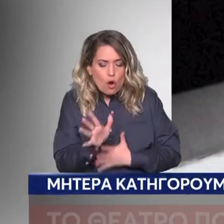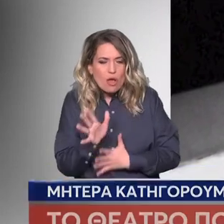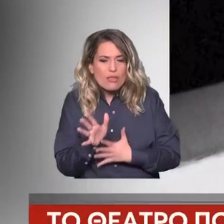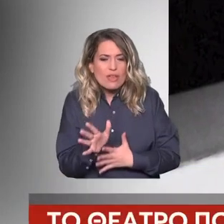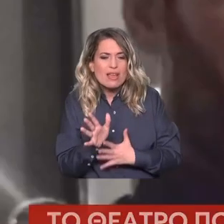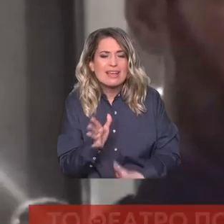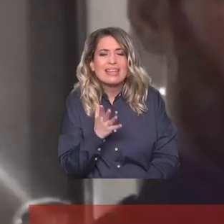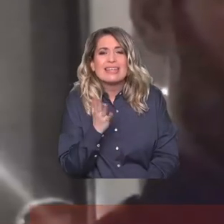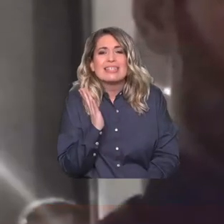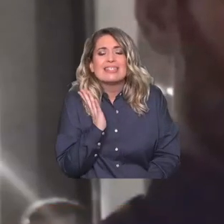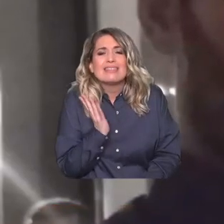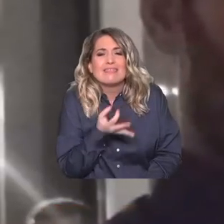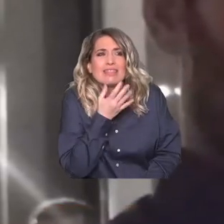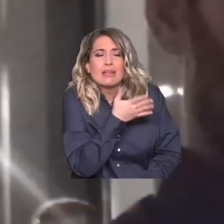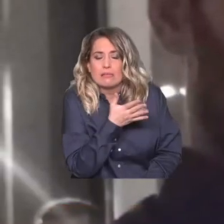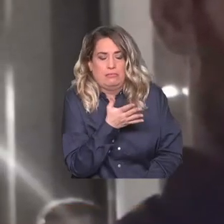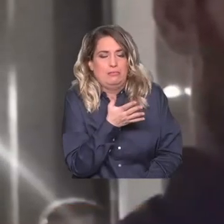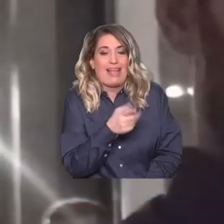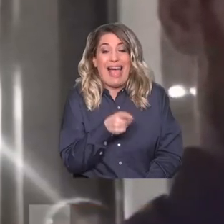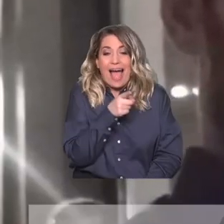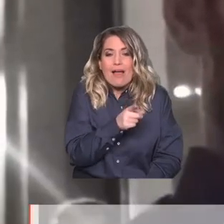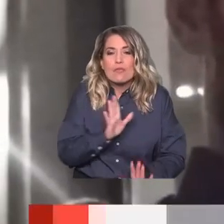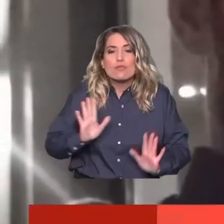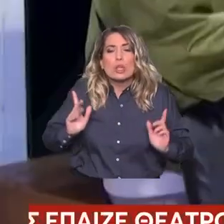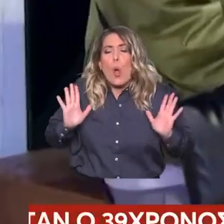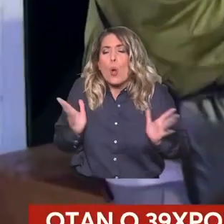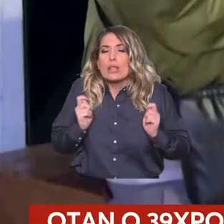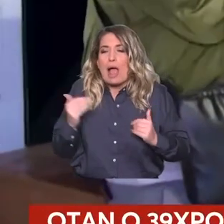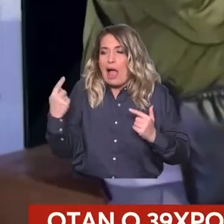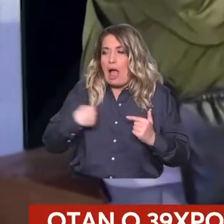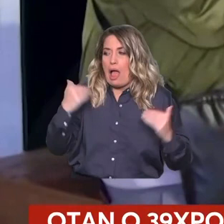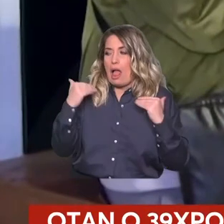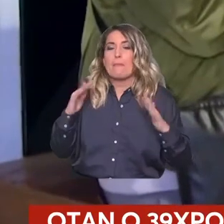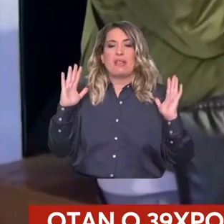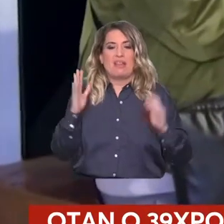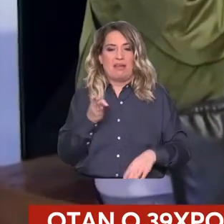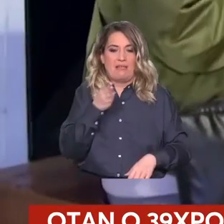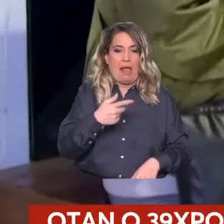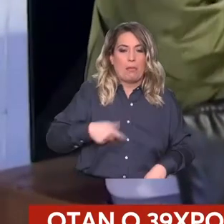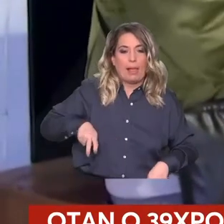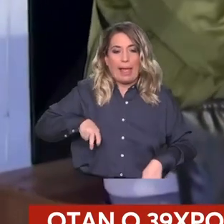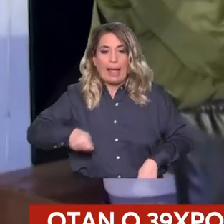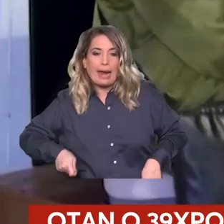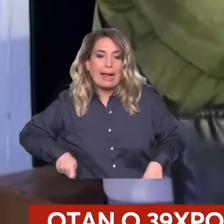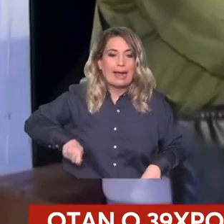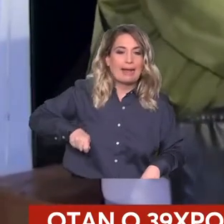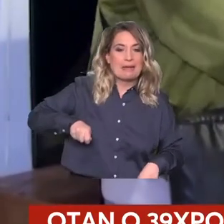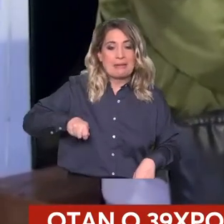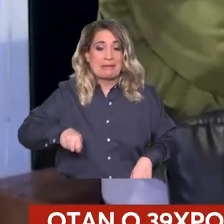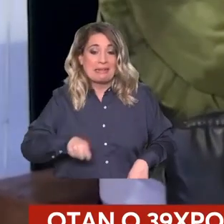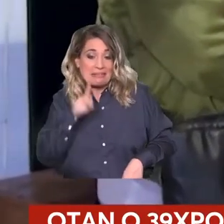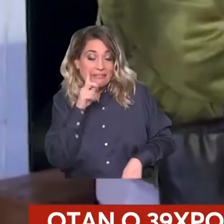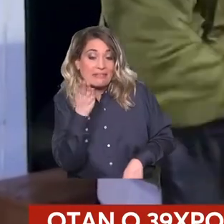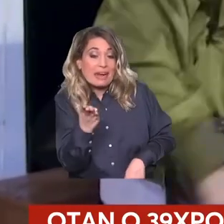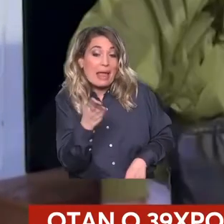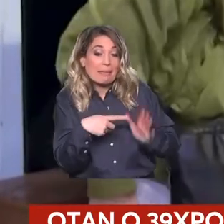γυναίκα, γιατί. Έκανε σχεδόν τα πάντα για να μην κινήσει τις υποψίες. Εμφανίστηκε με μπαστούνι στην τελευταία του τηλεοπτική συνέντευξη για